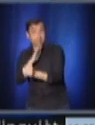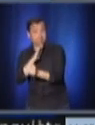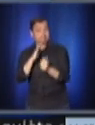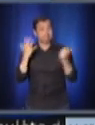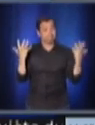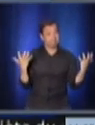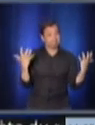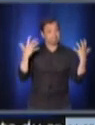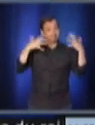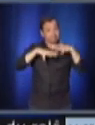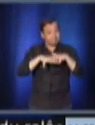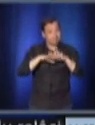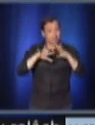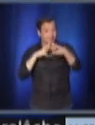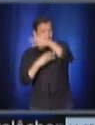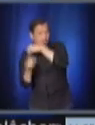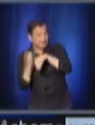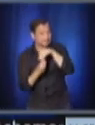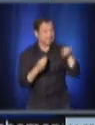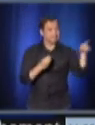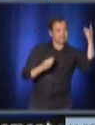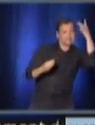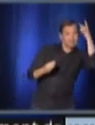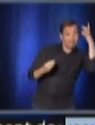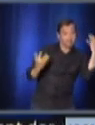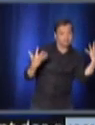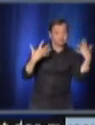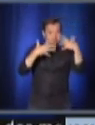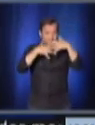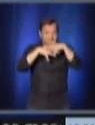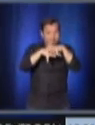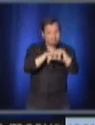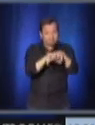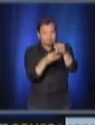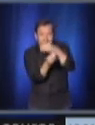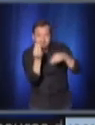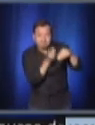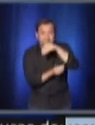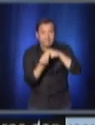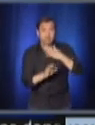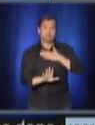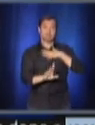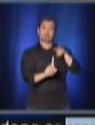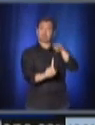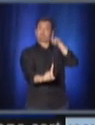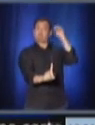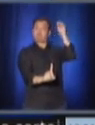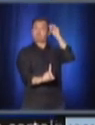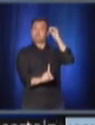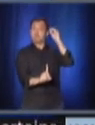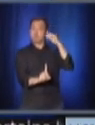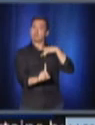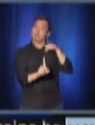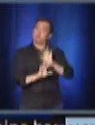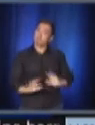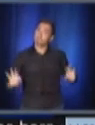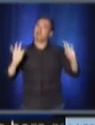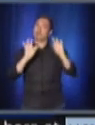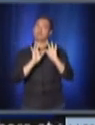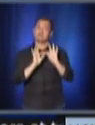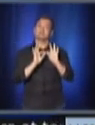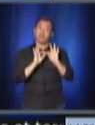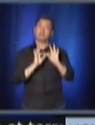experts de la logistique. Pour moi, et pour tous, et tout notre gouvernement, c'est le nerf de la guerre pour préparer à une